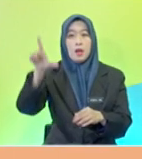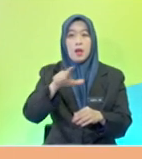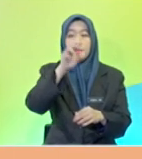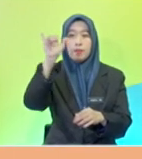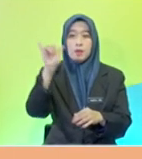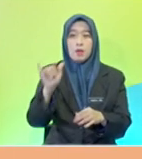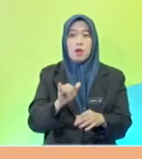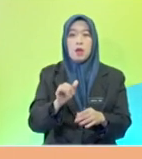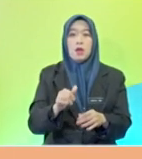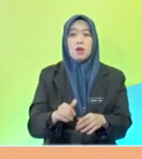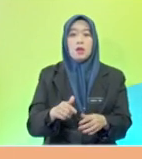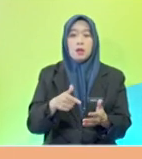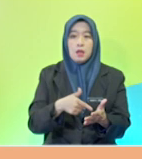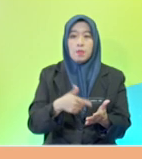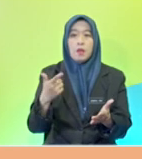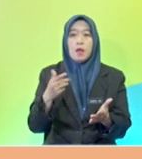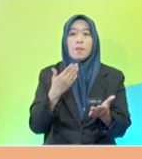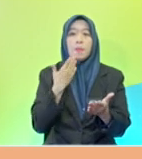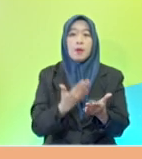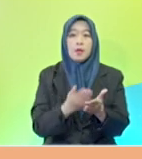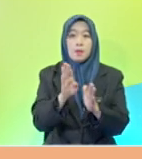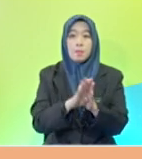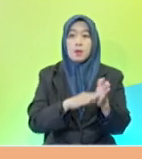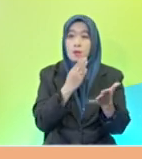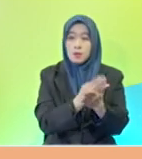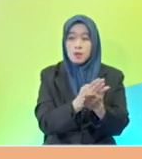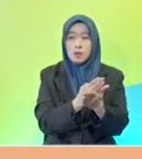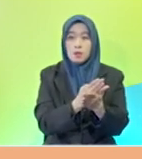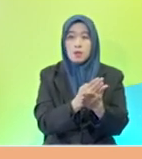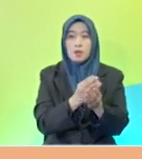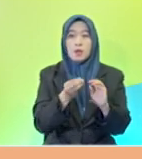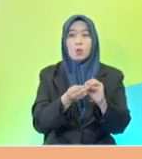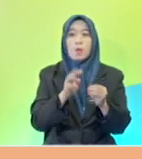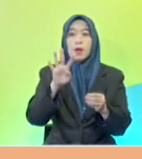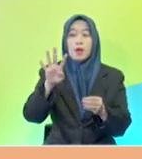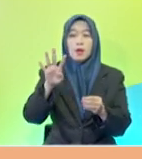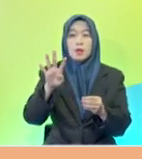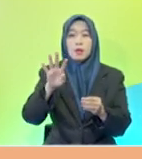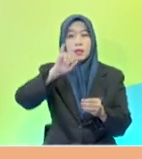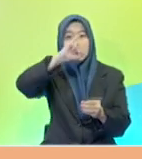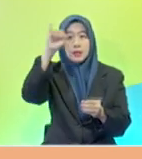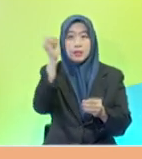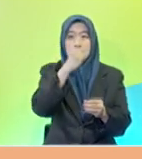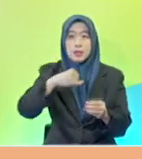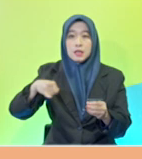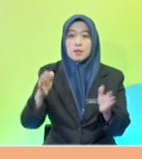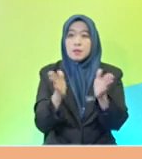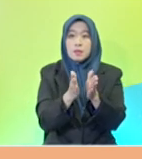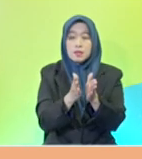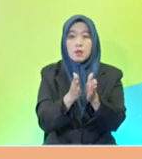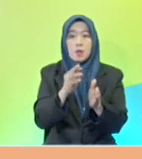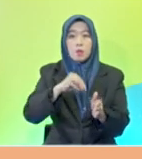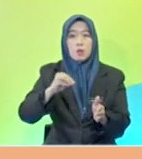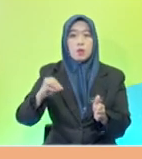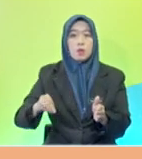lebih baik berhenti. Dan kemudian tanda wakaf yang keempat iaitu tanda Jim kecil. Murid-murid hendaklah